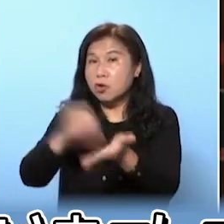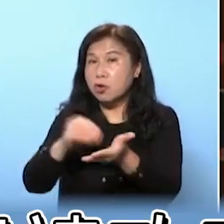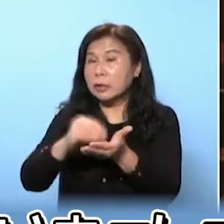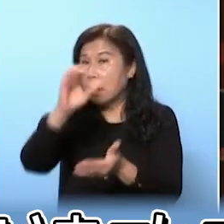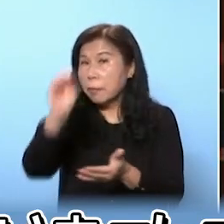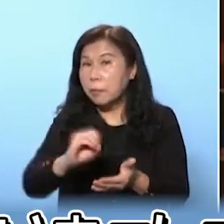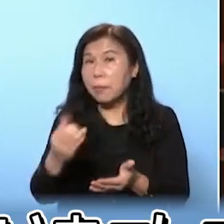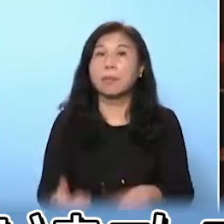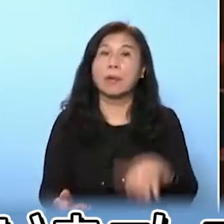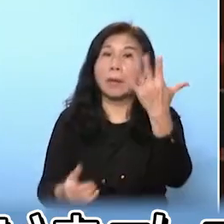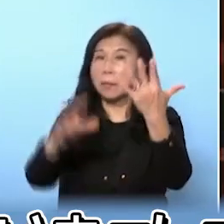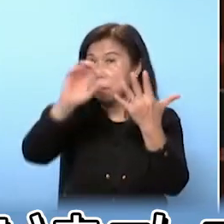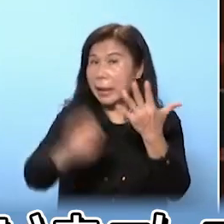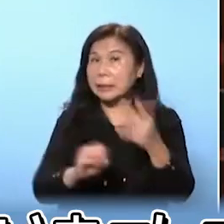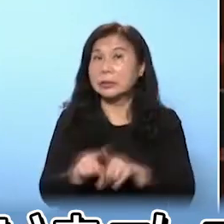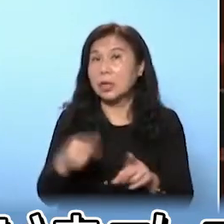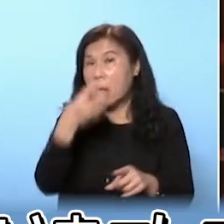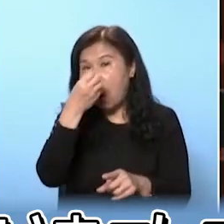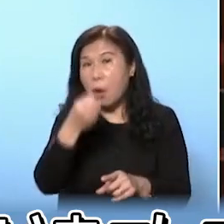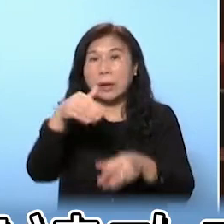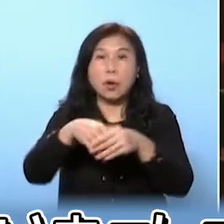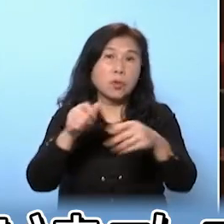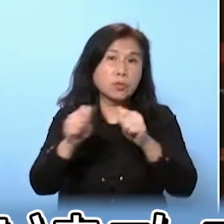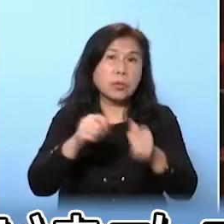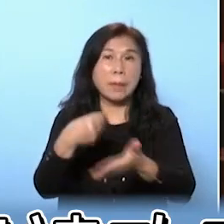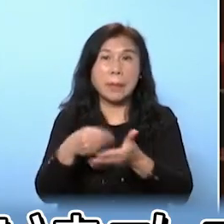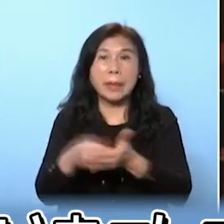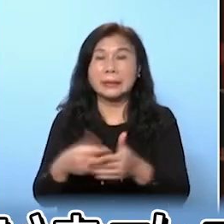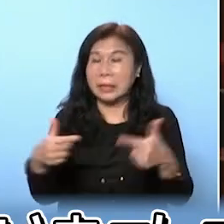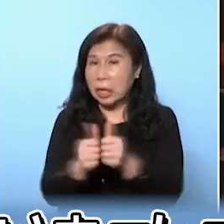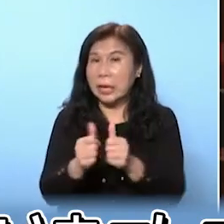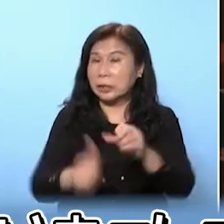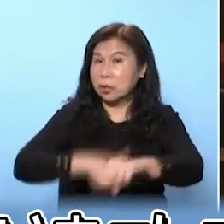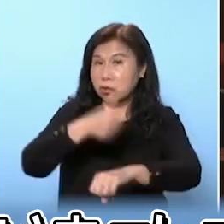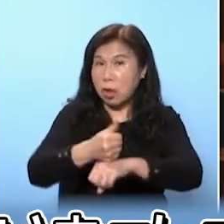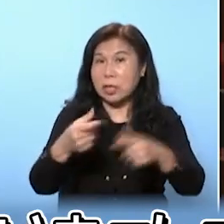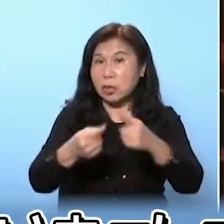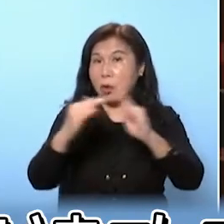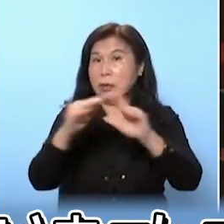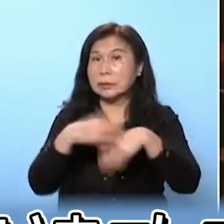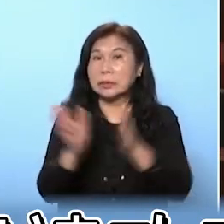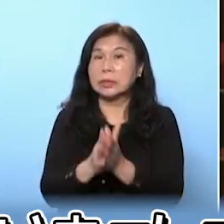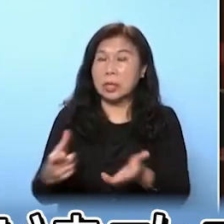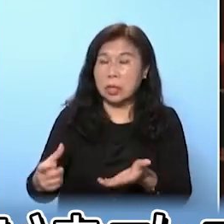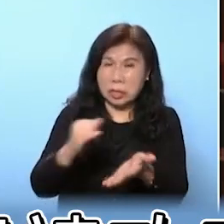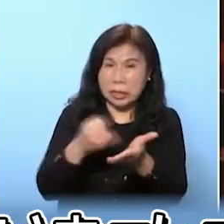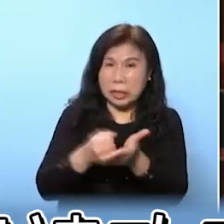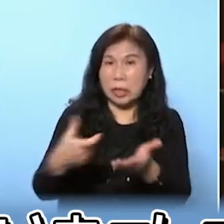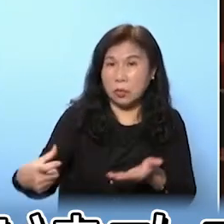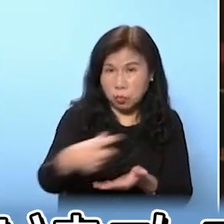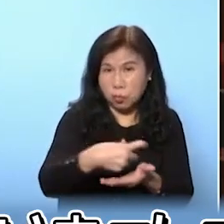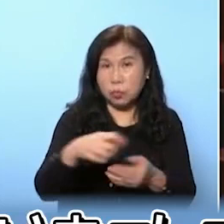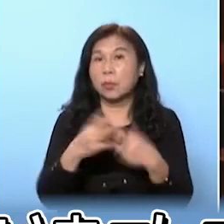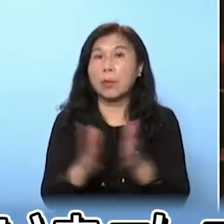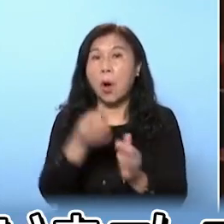的份额，例如5%的投资在香港的股市，购买优质上市公司的股份来收股息。特